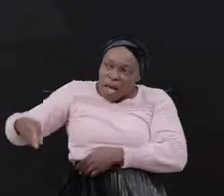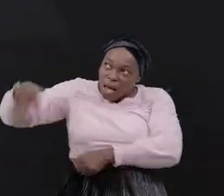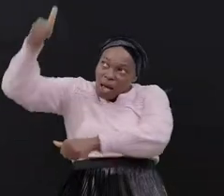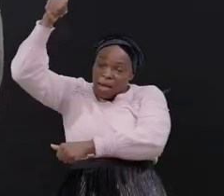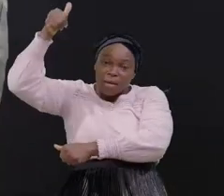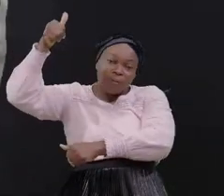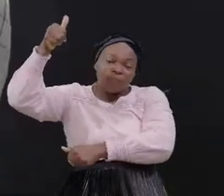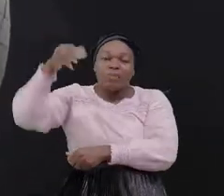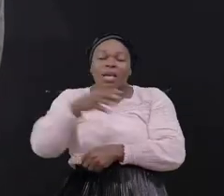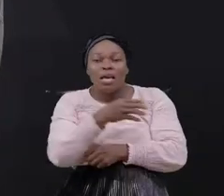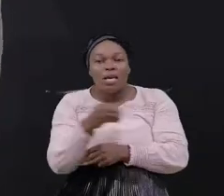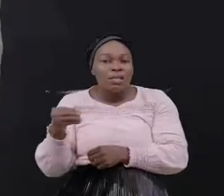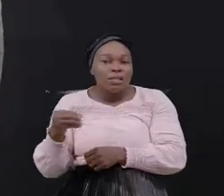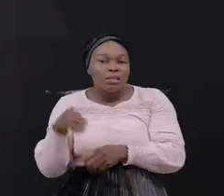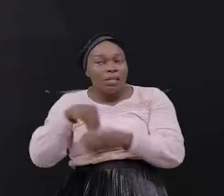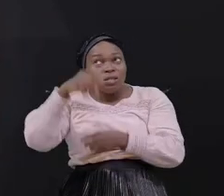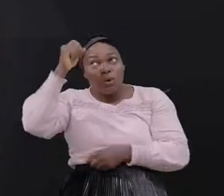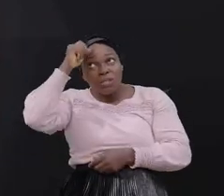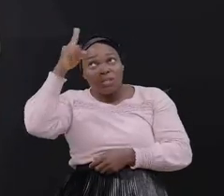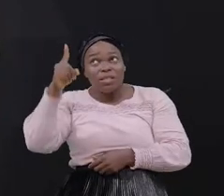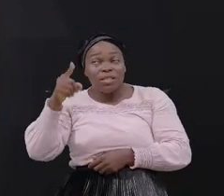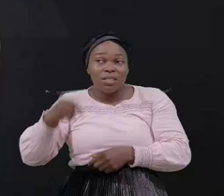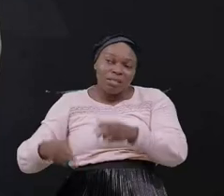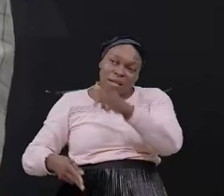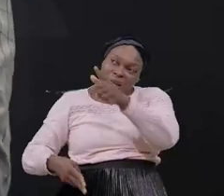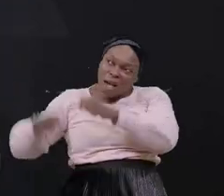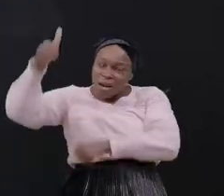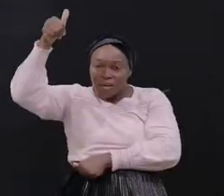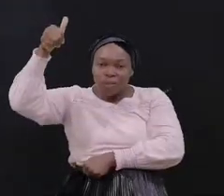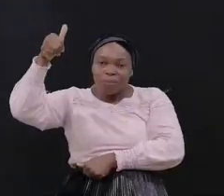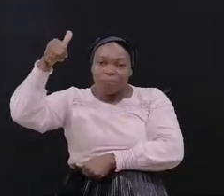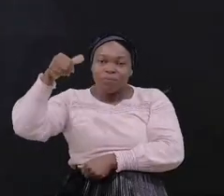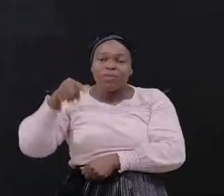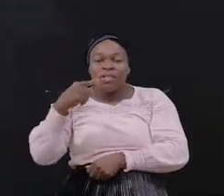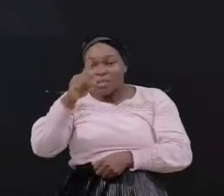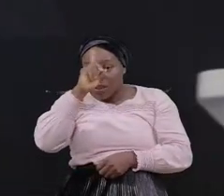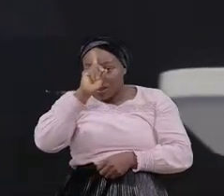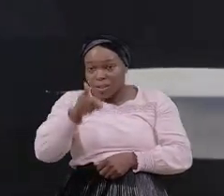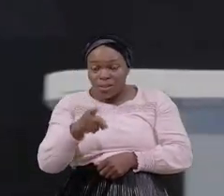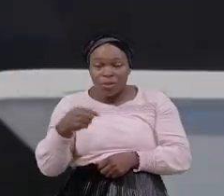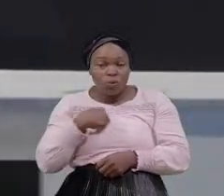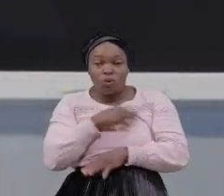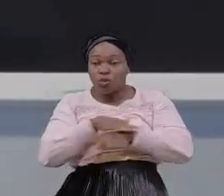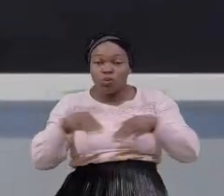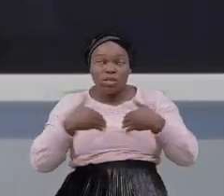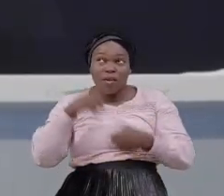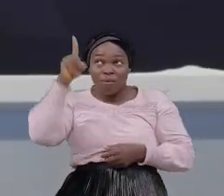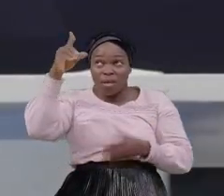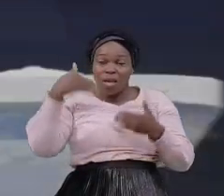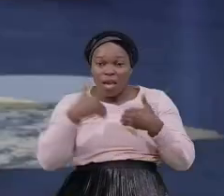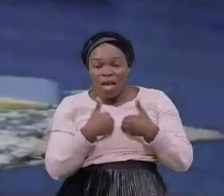compréhension, on n'en a pas. L'intelligence qu'on n'a pas, lui, il en a. Et puis, il vient à vous